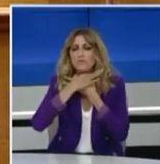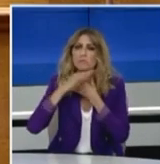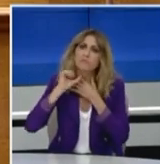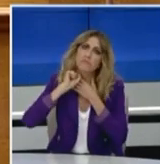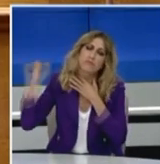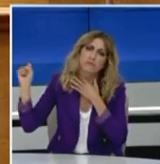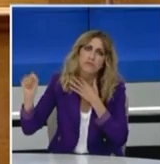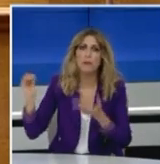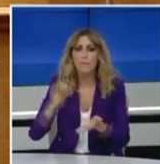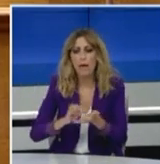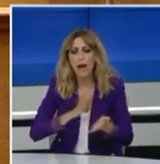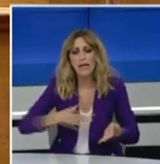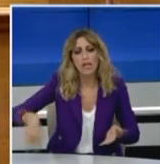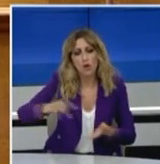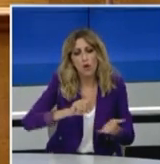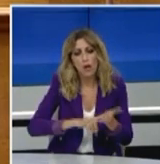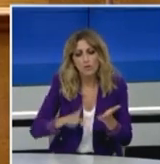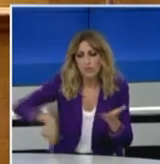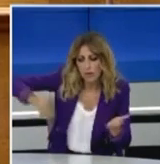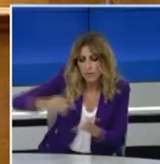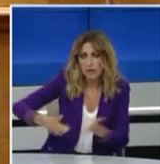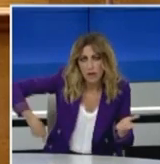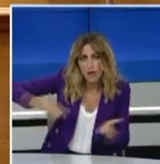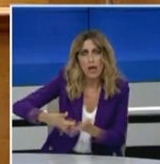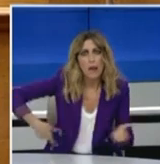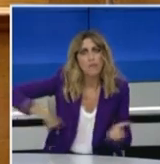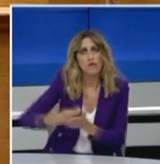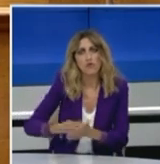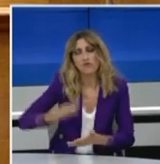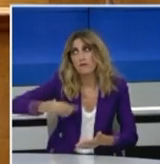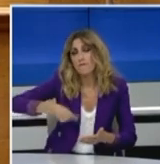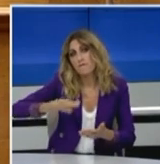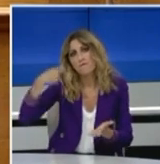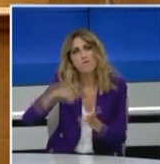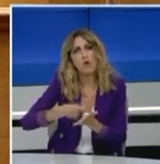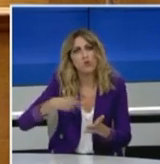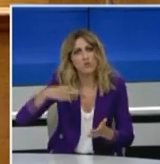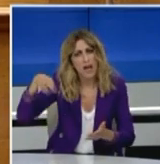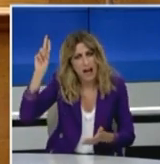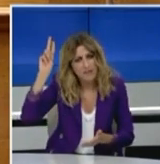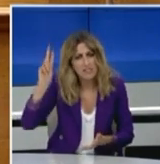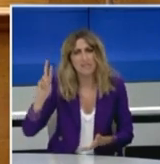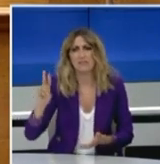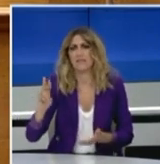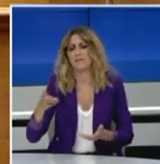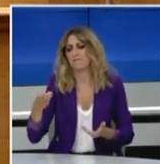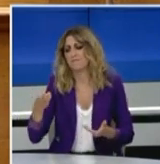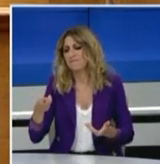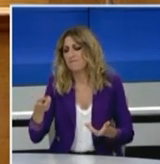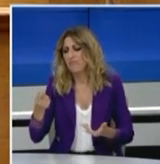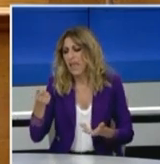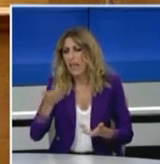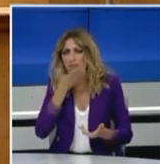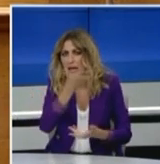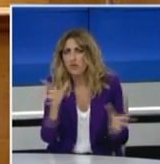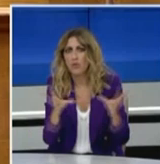κληθεί να τα πληρώσει και με την αύξηση της φορολογίας και με τη μείωση κοινωνικών δαπανών στην παιδεία, στην υγεία,